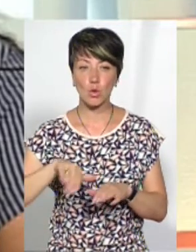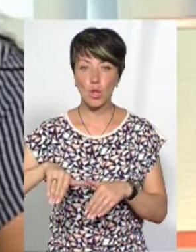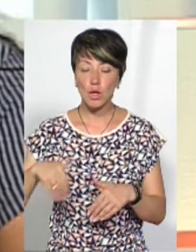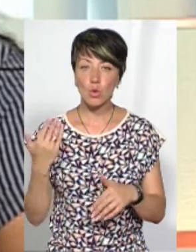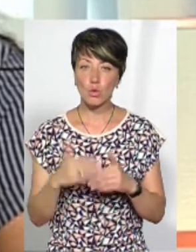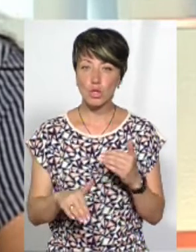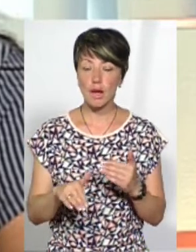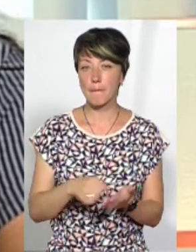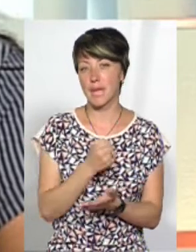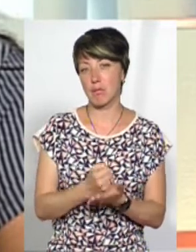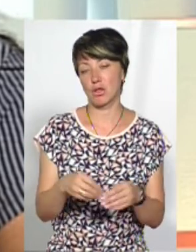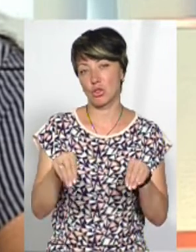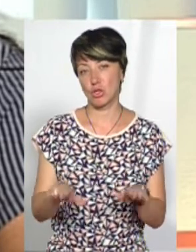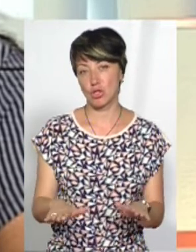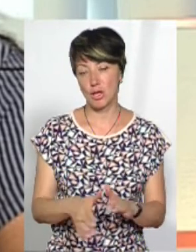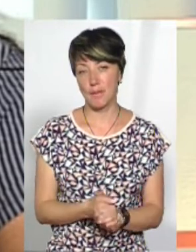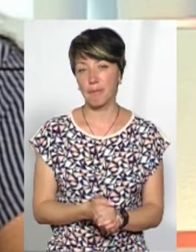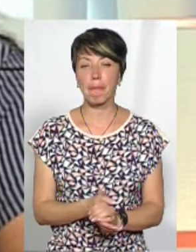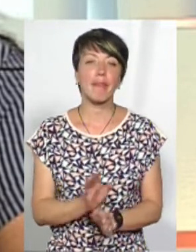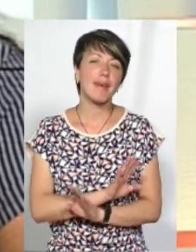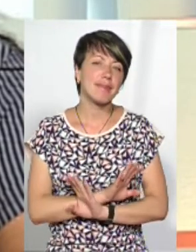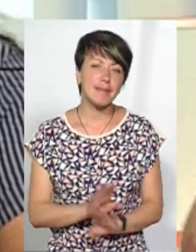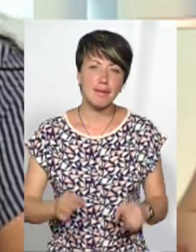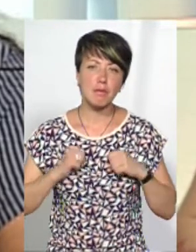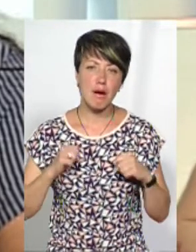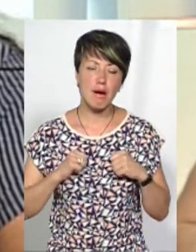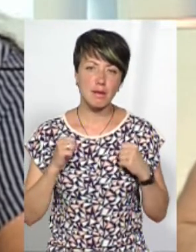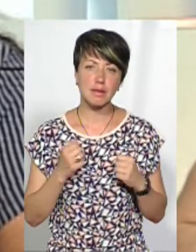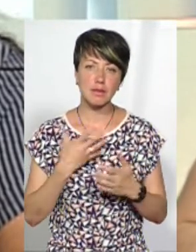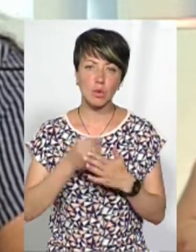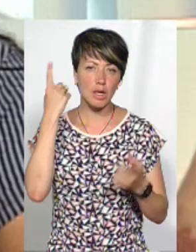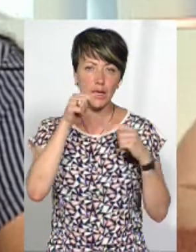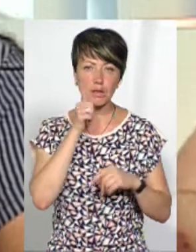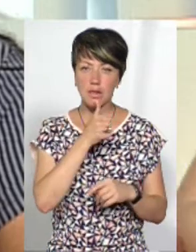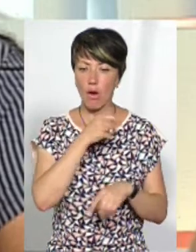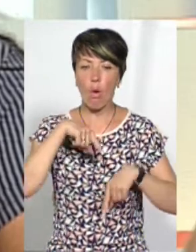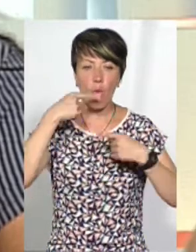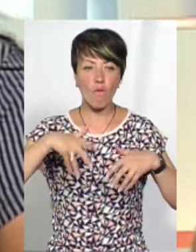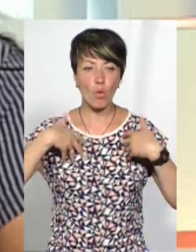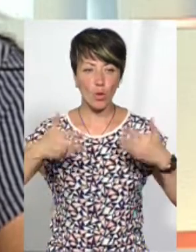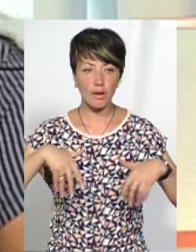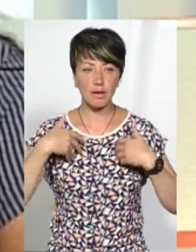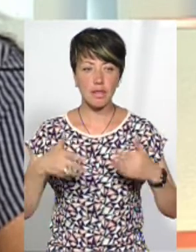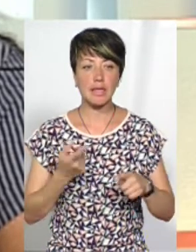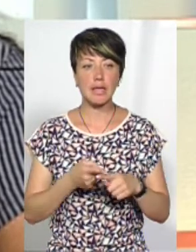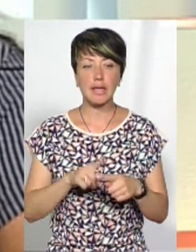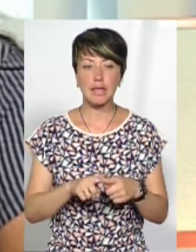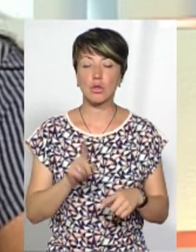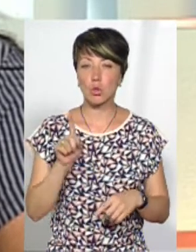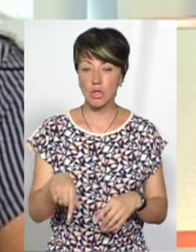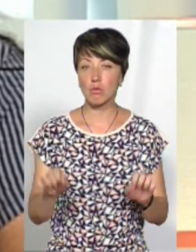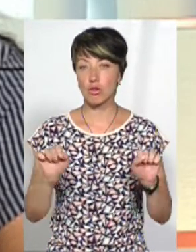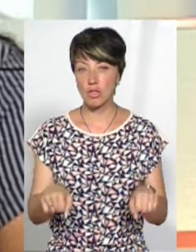тоді вже приймати якісь рішення. Не намагатись тримати свою ідею в секреті, говорити про неї. І